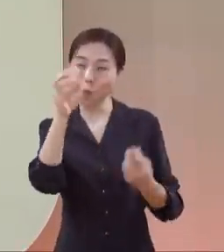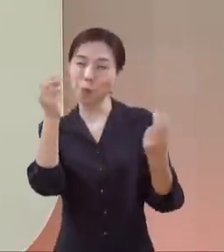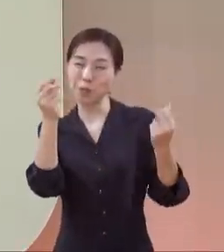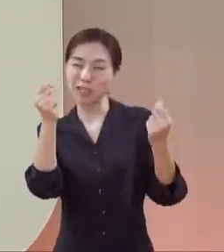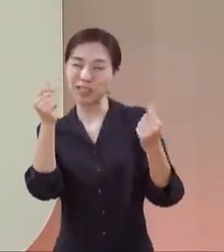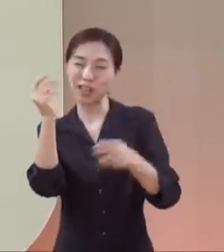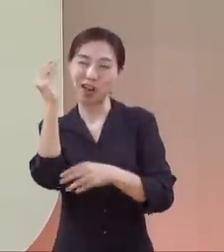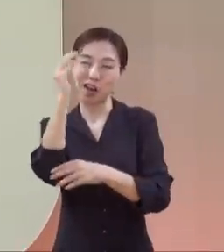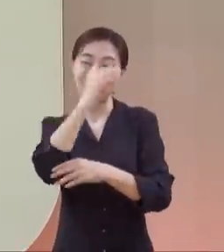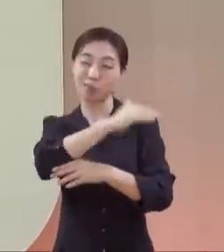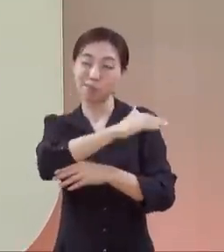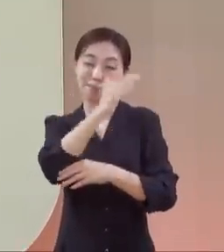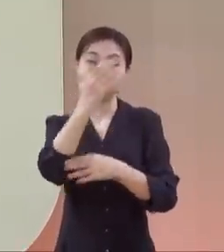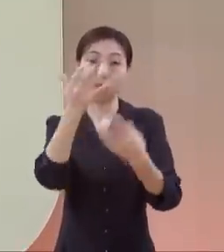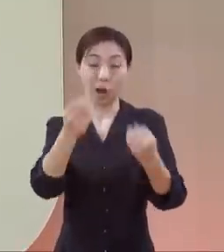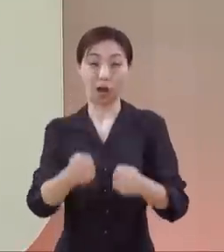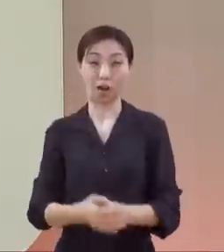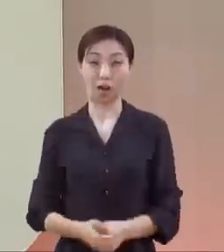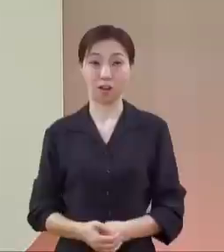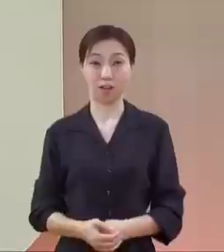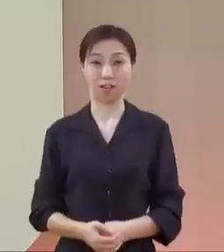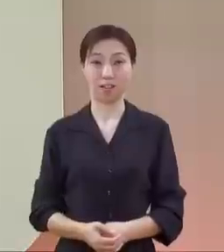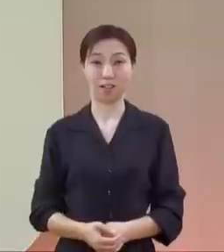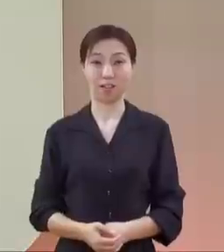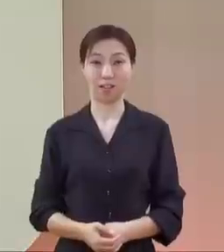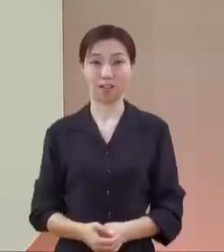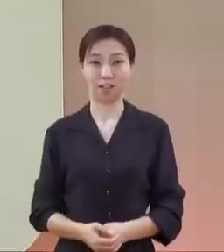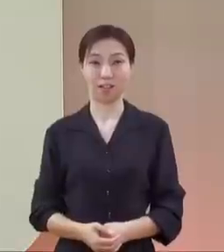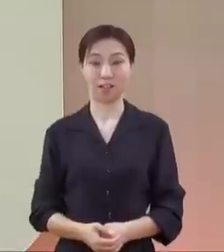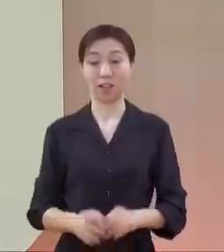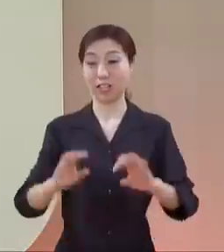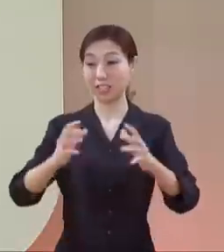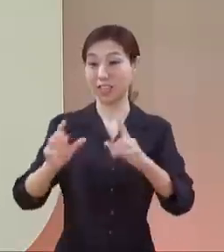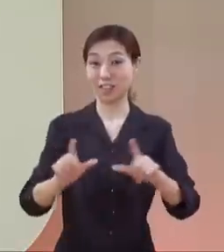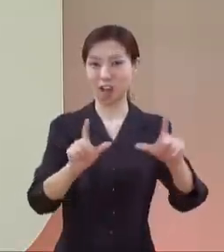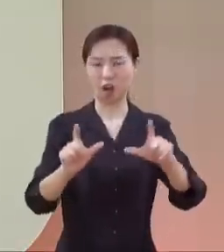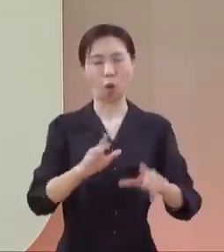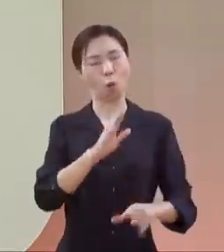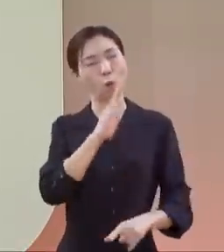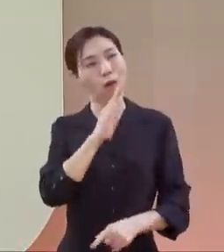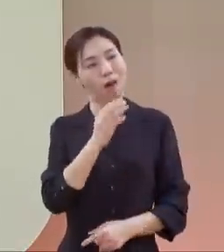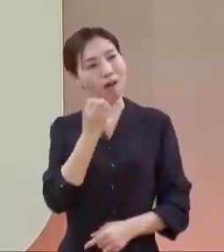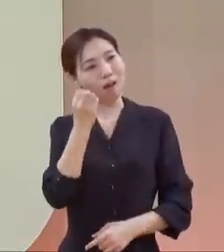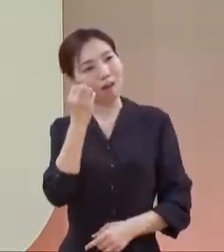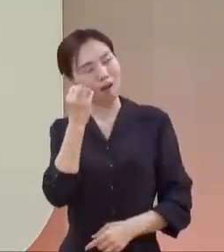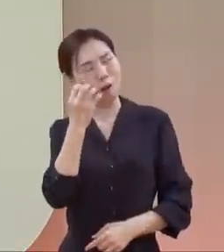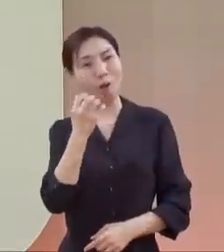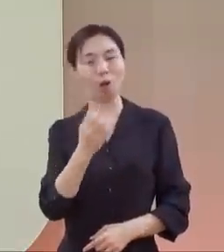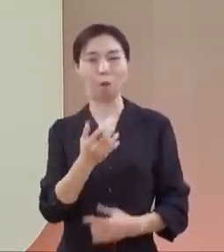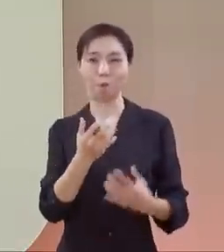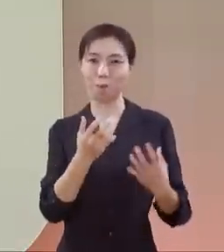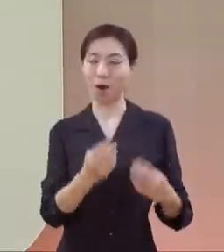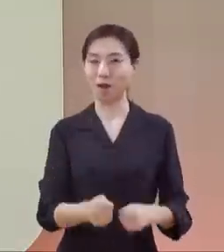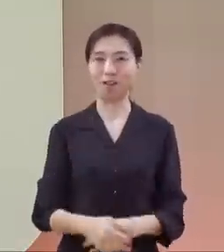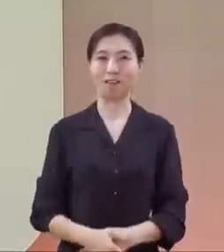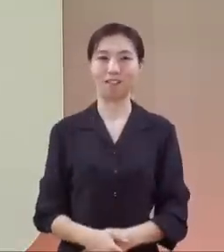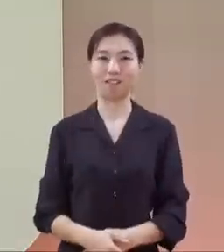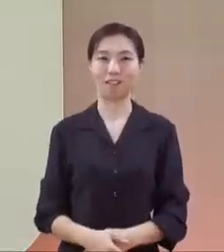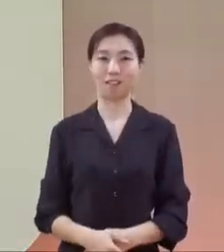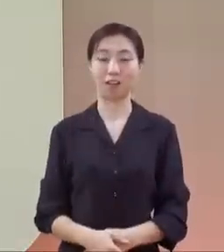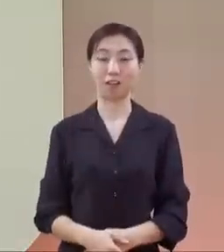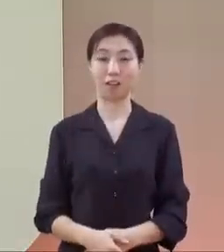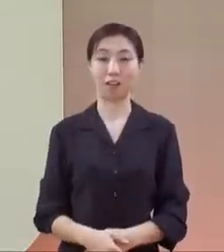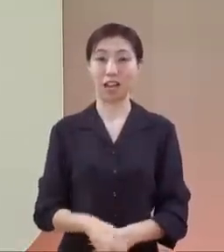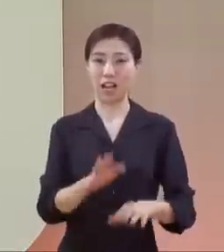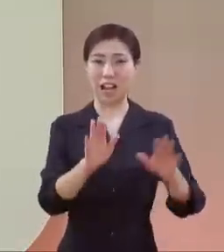얘기들의 많은데 정말 세상 살다 보면 참 별일이 많아요 근데 여러분 이야기를 끝까지